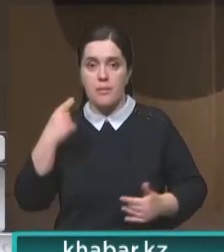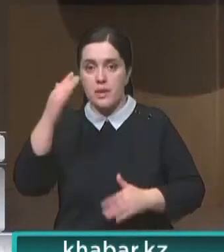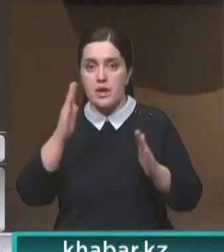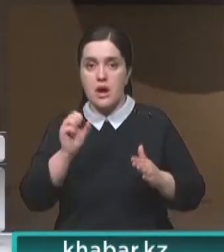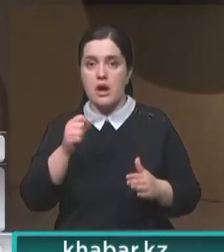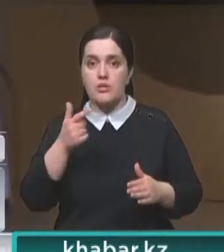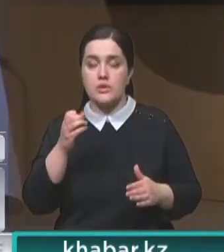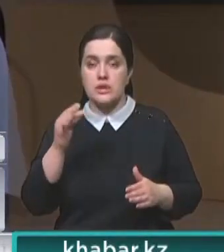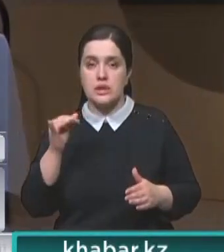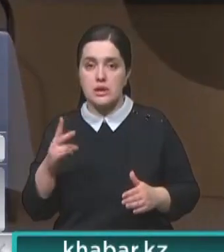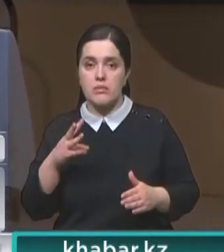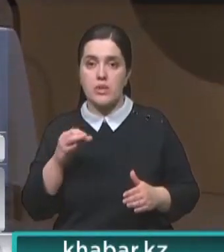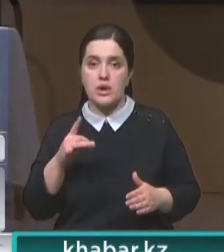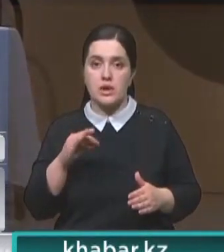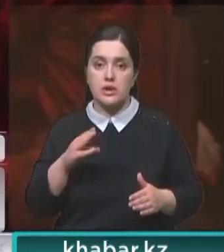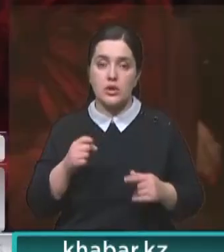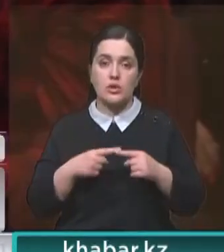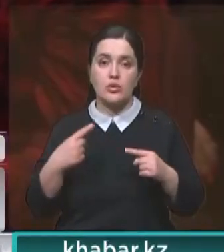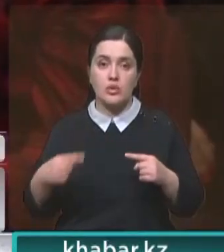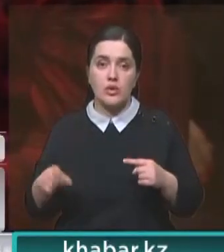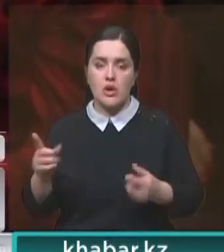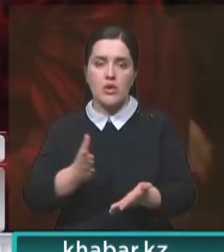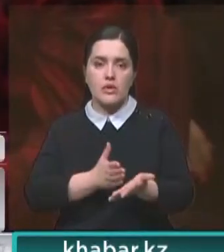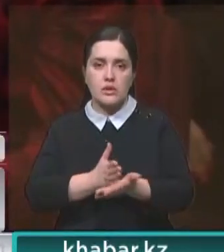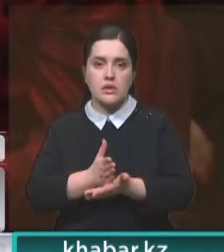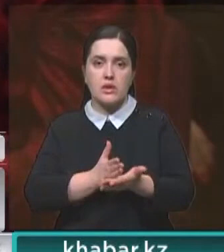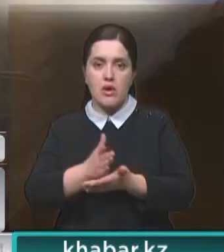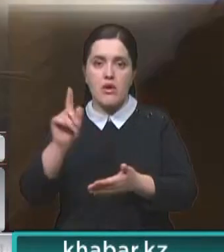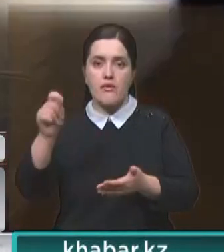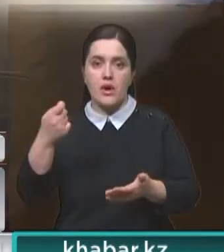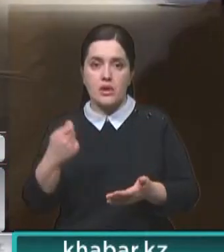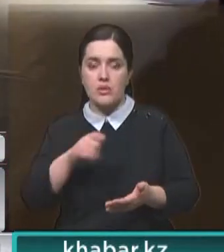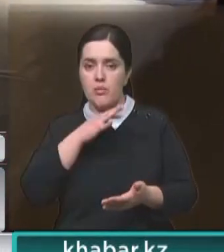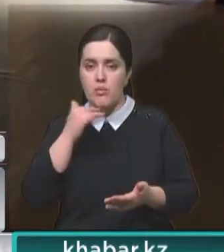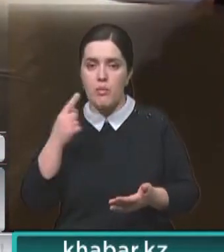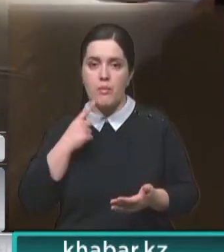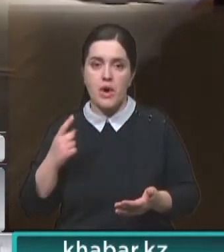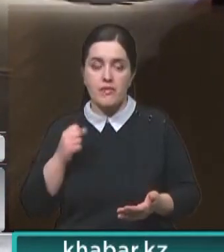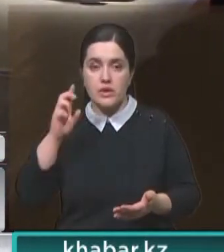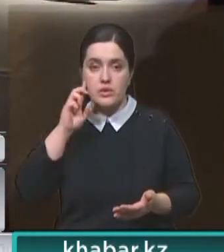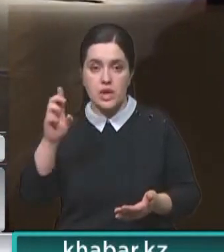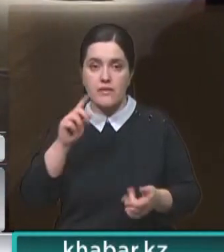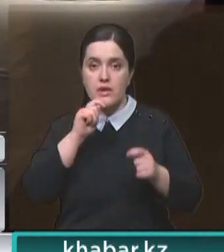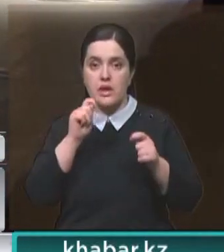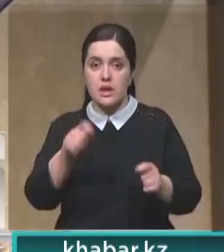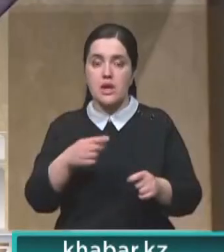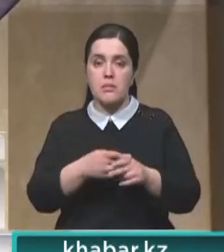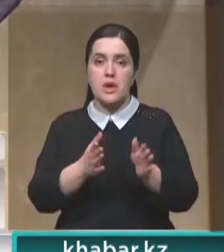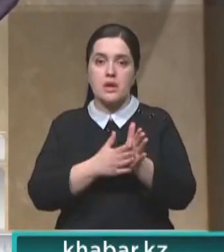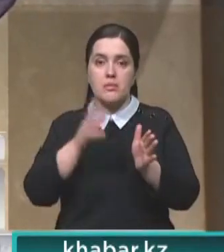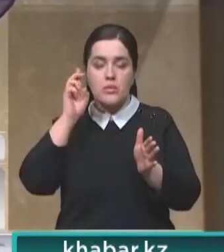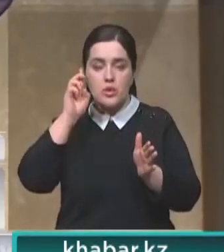«Живой портрет» Агустина Моретта и других. Юрий Борисович, ветеран Великой Отечественной войны, имеет множество боевых и государственных